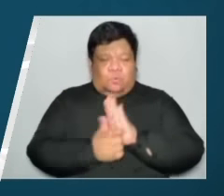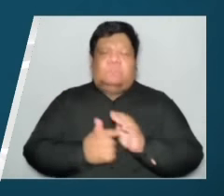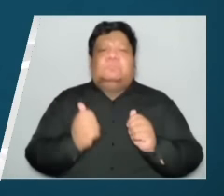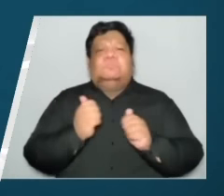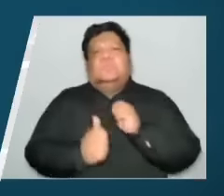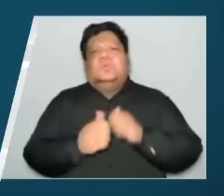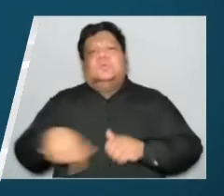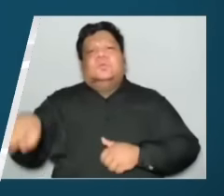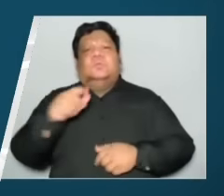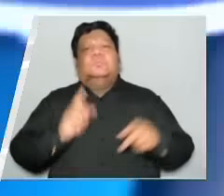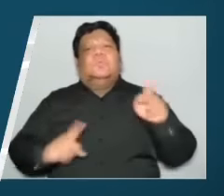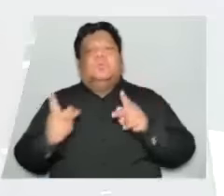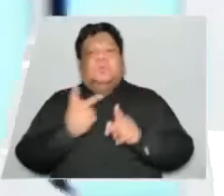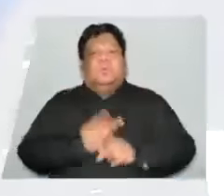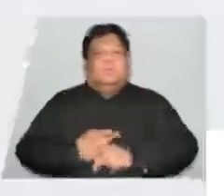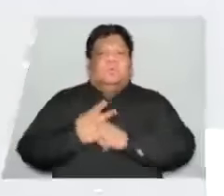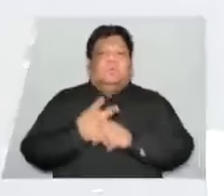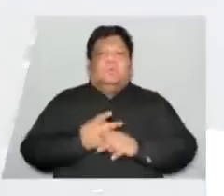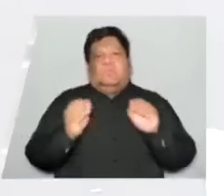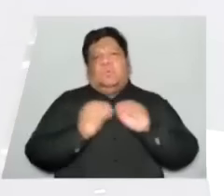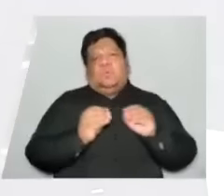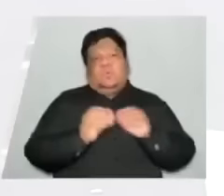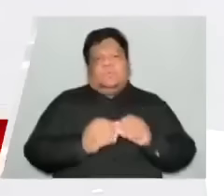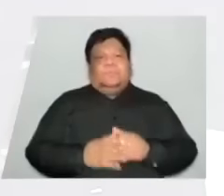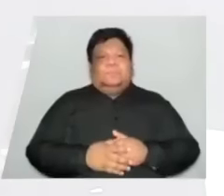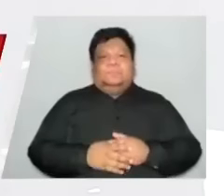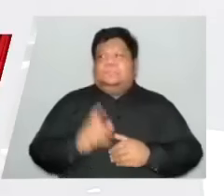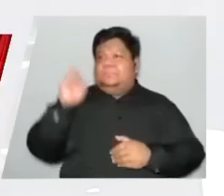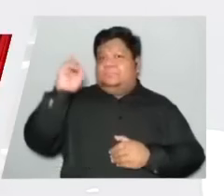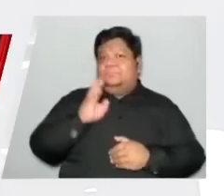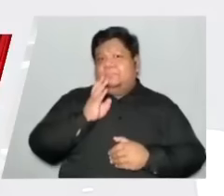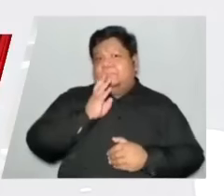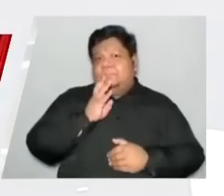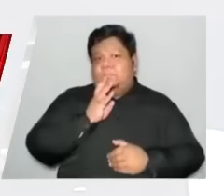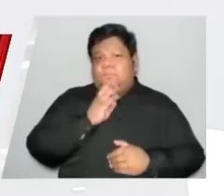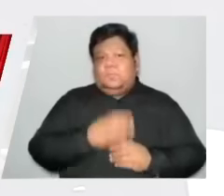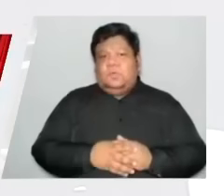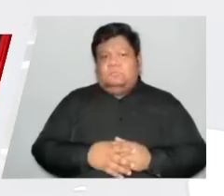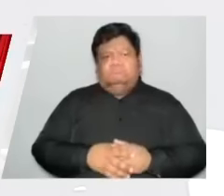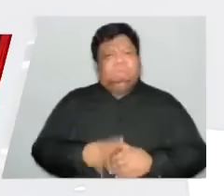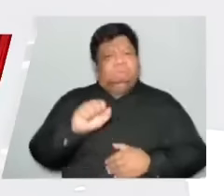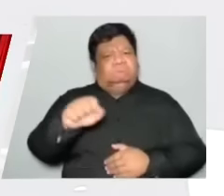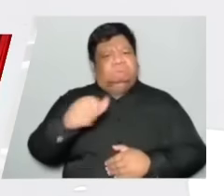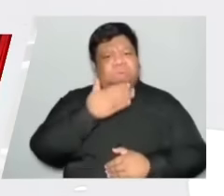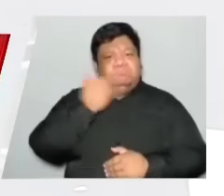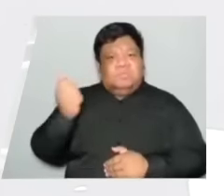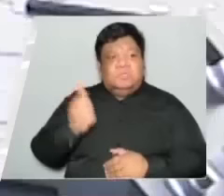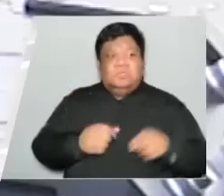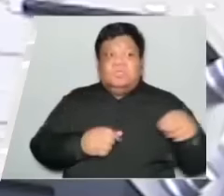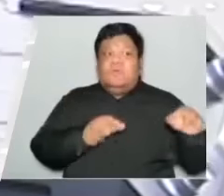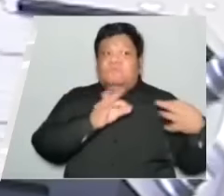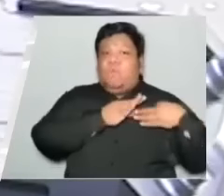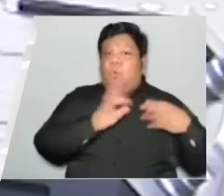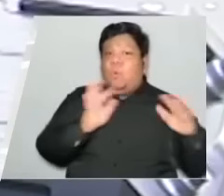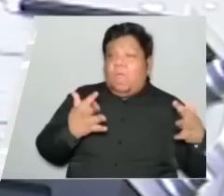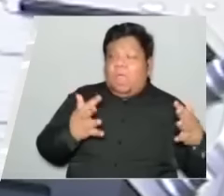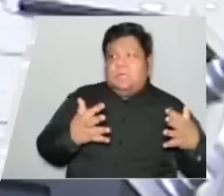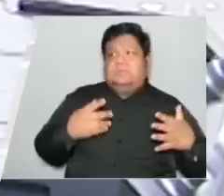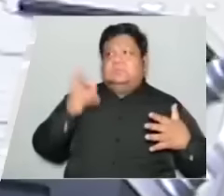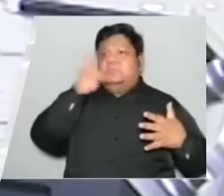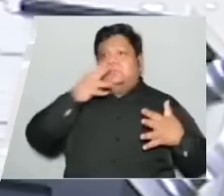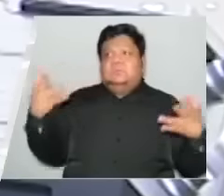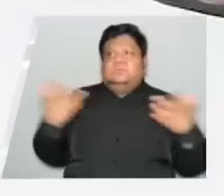at pedestrian. Mas maigi kung ganun, kung mapapawalang sala, yung mga nadadamay lang managot yung